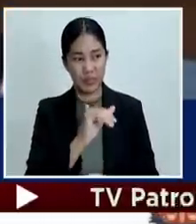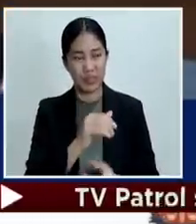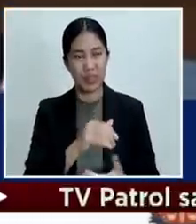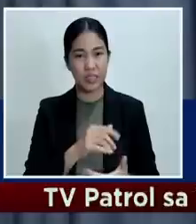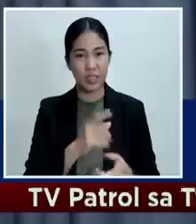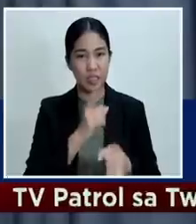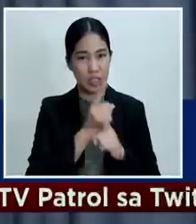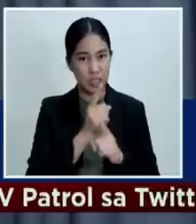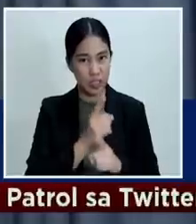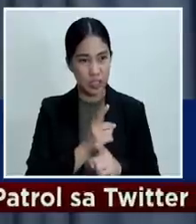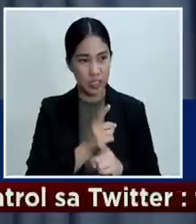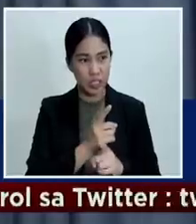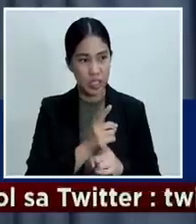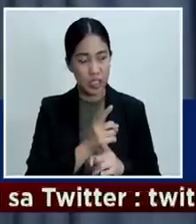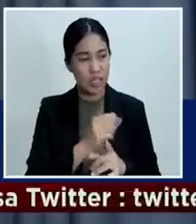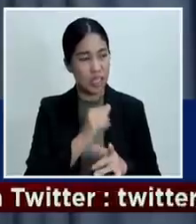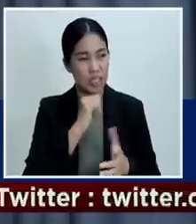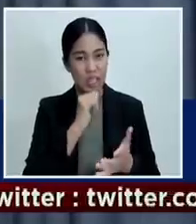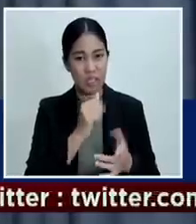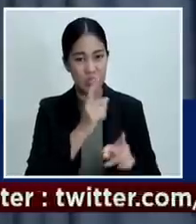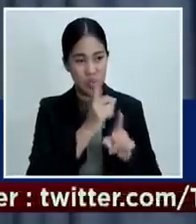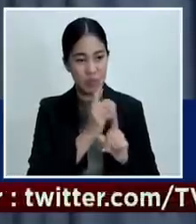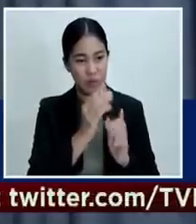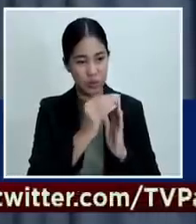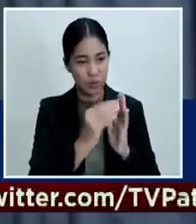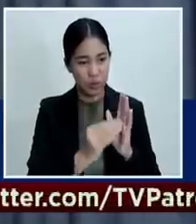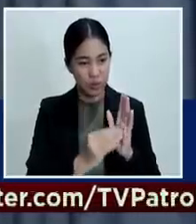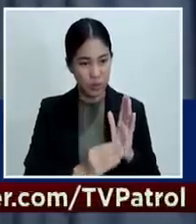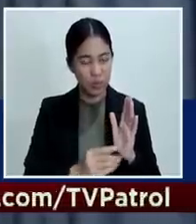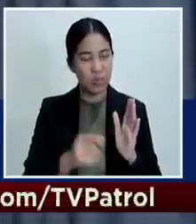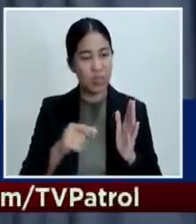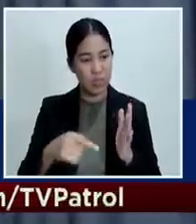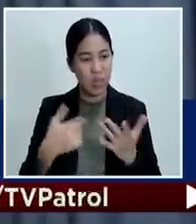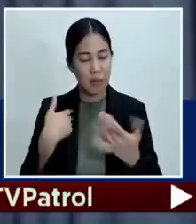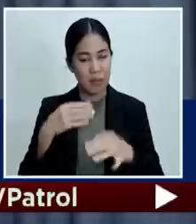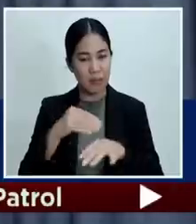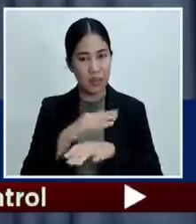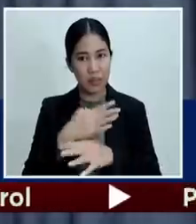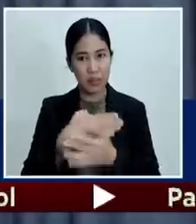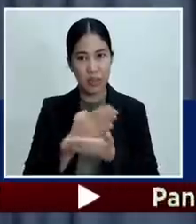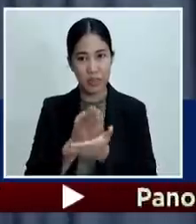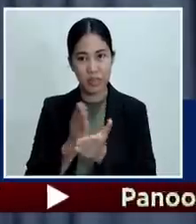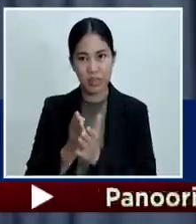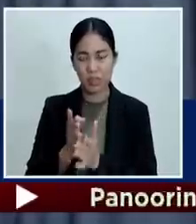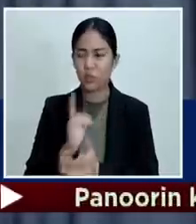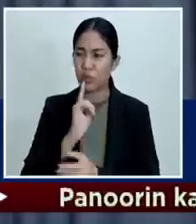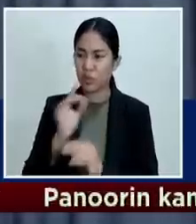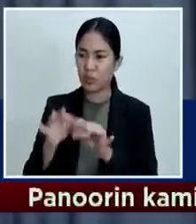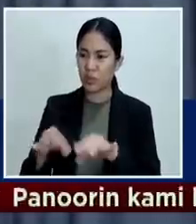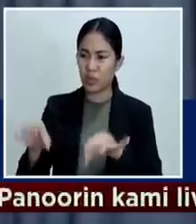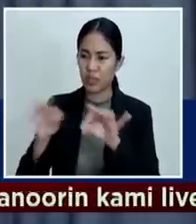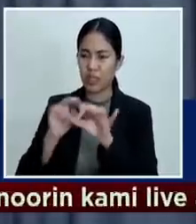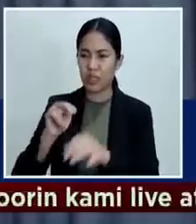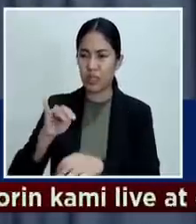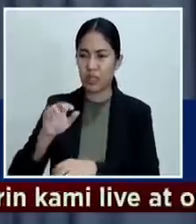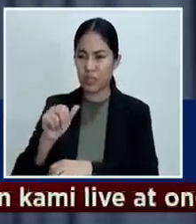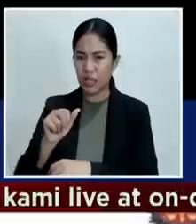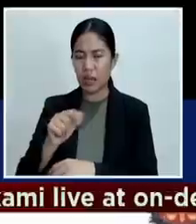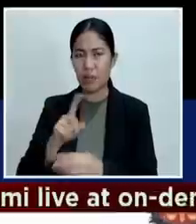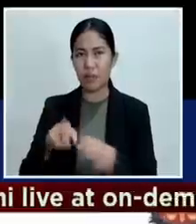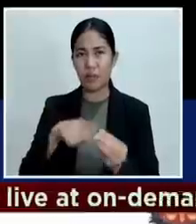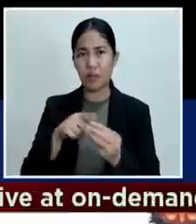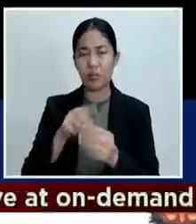NIA, depende sa sense ng ibang senators, mahalaga ang NIA kasi sa irigasyon, patubig, sa ating